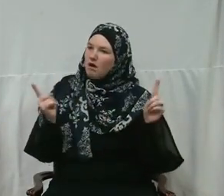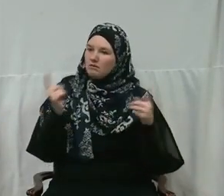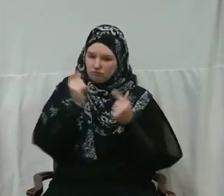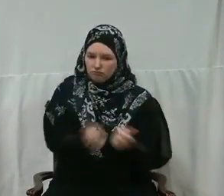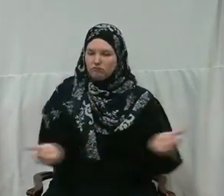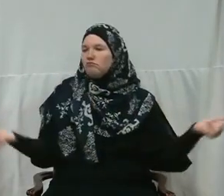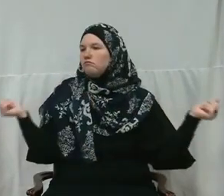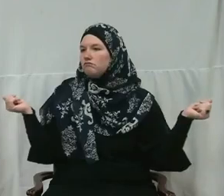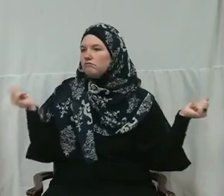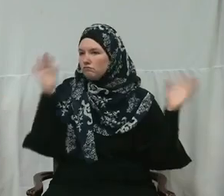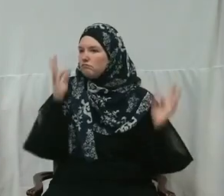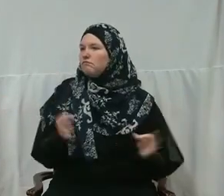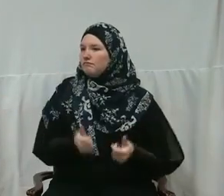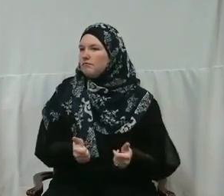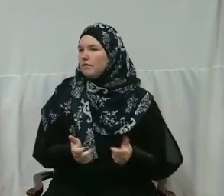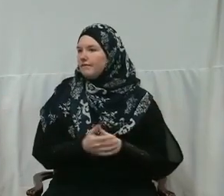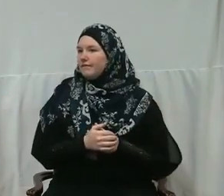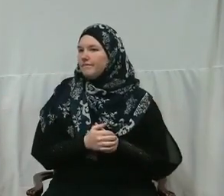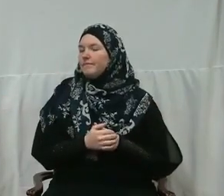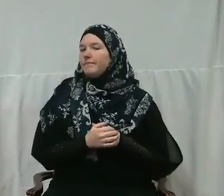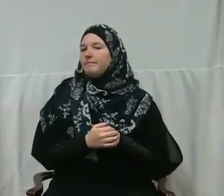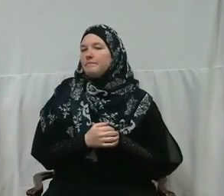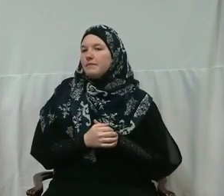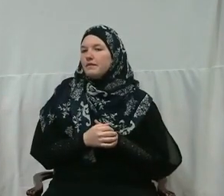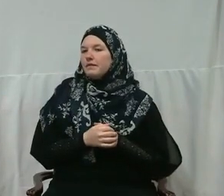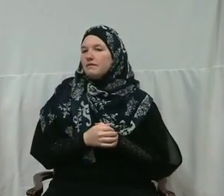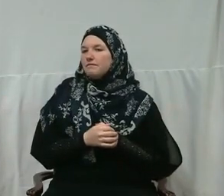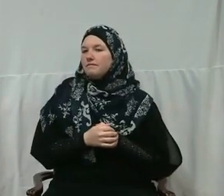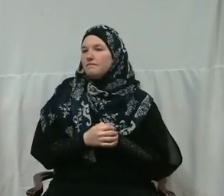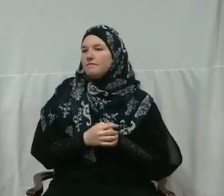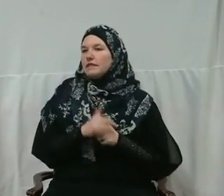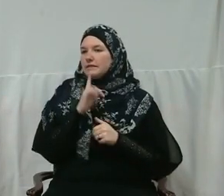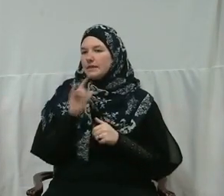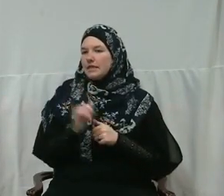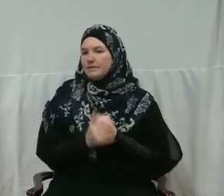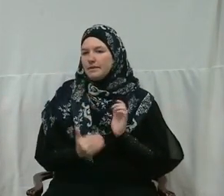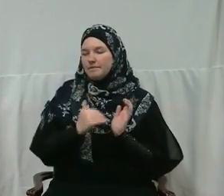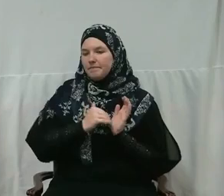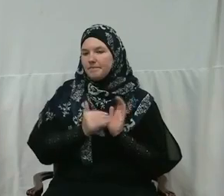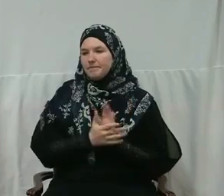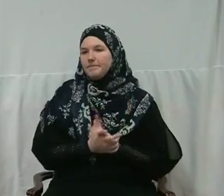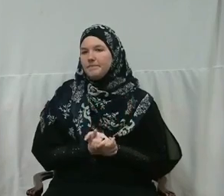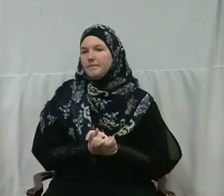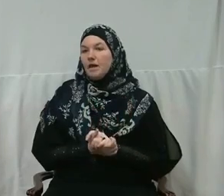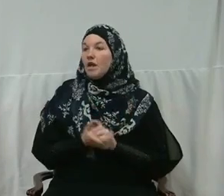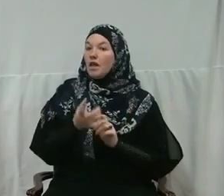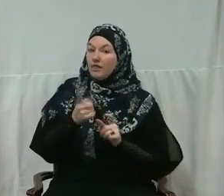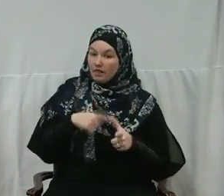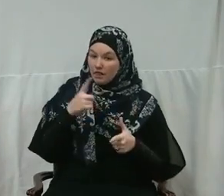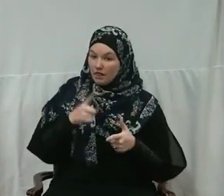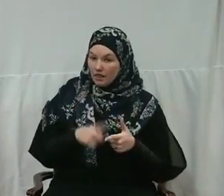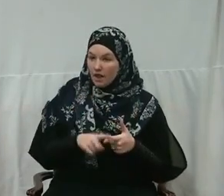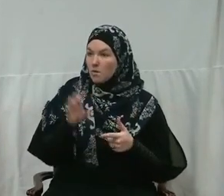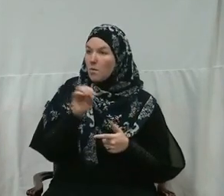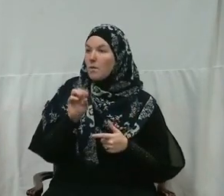وسلم, أَفَأَنْتَ تُكْرِهُ النَّاسَ حَتَّى يَكُونُوا مُؤْمِنِينَ. Would you then, O